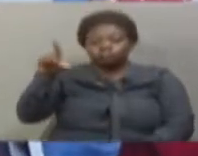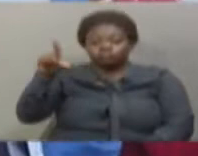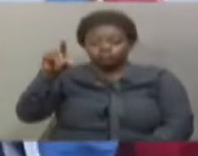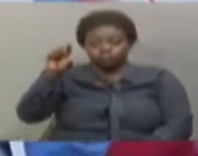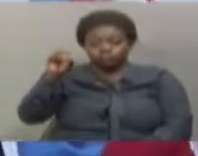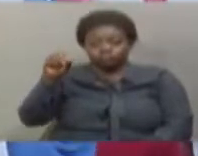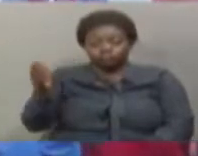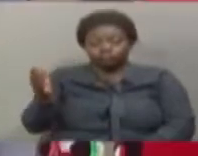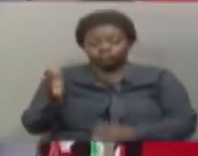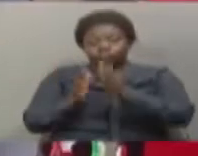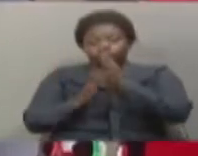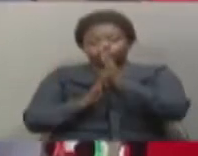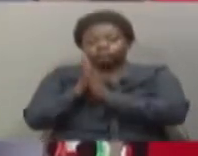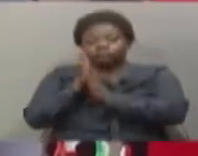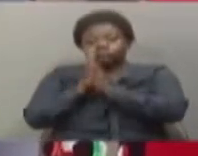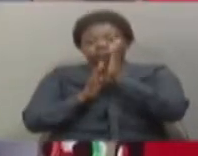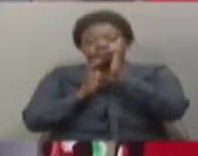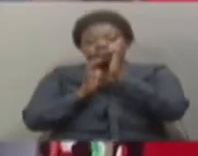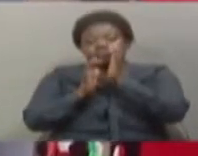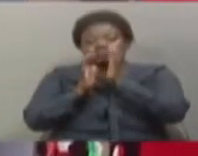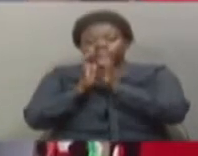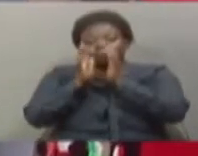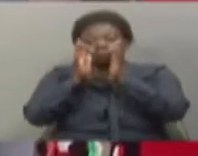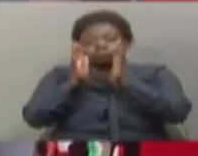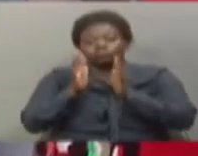okujumbidwa Bakurisitaayo.